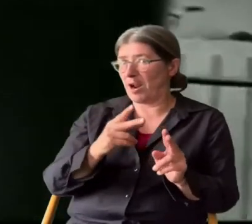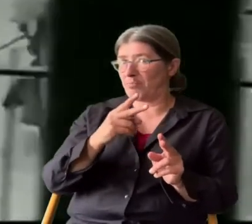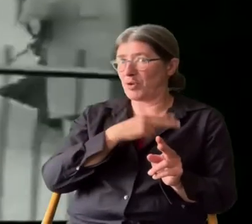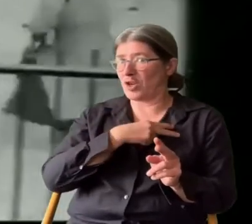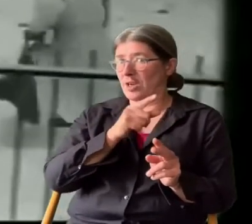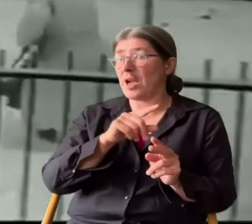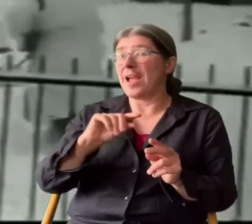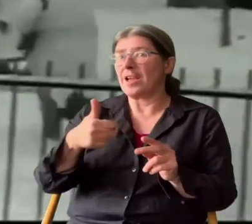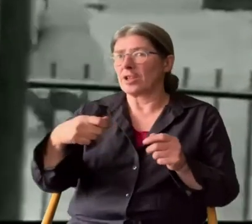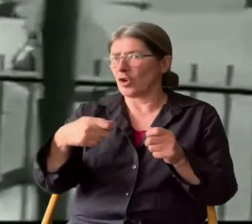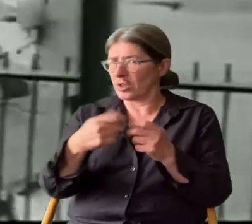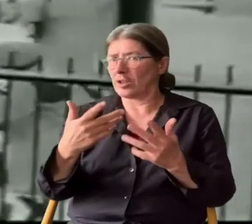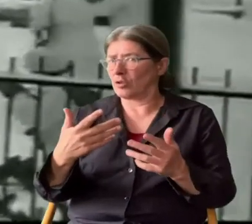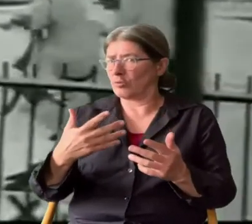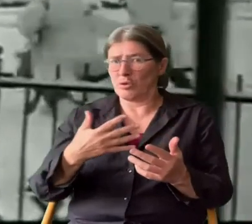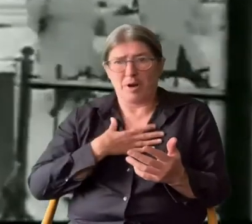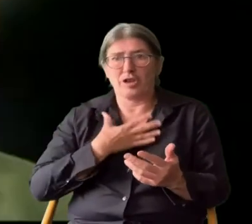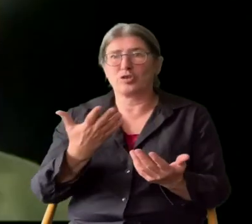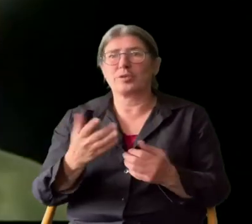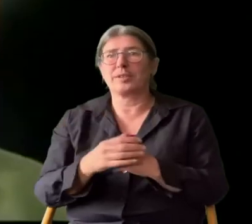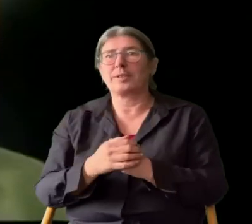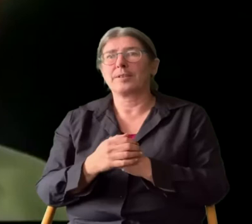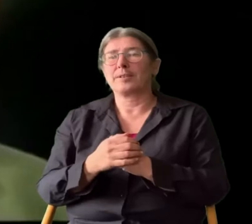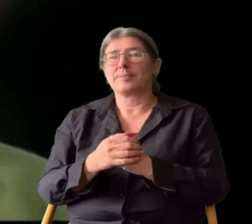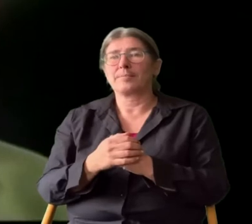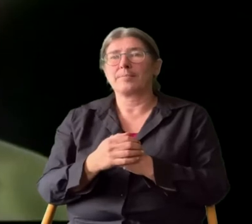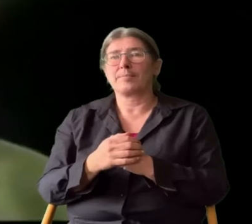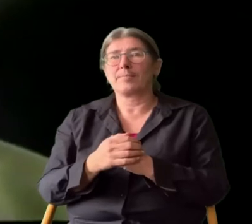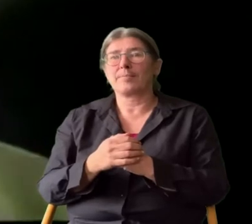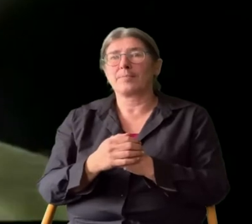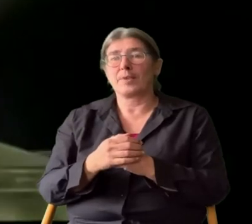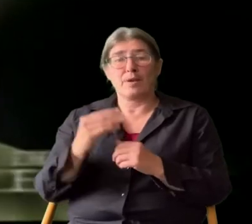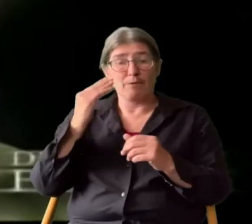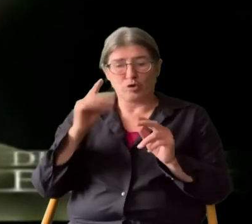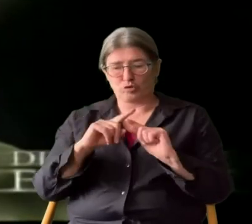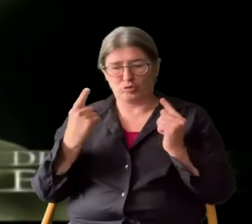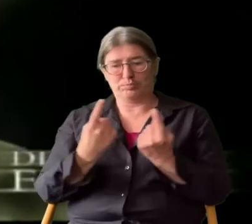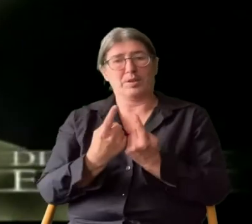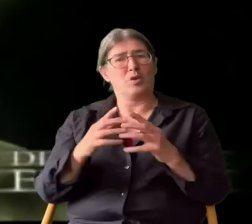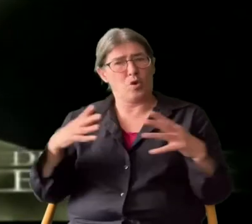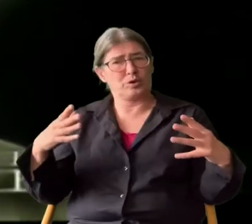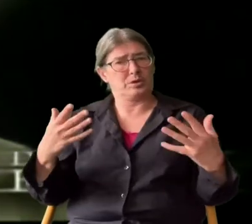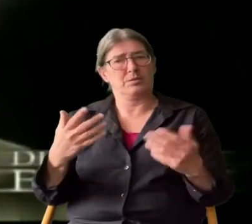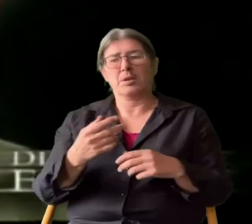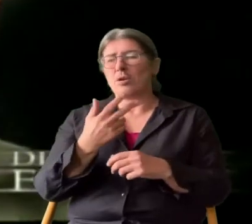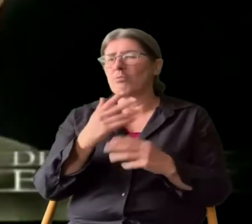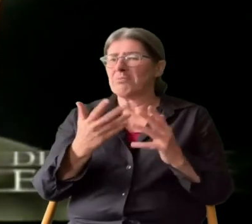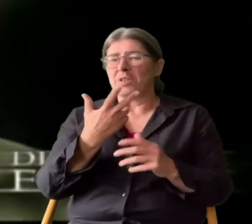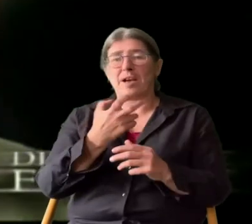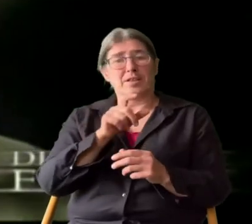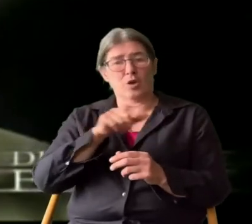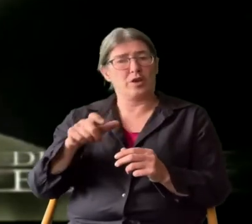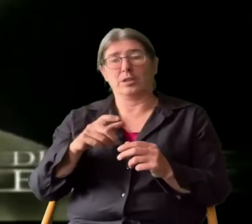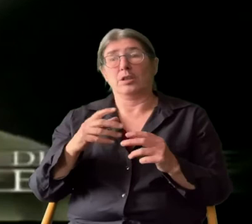Kontakt verläuft manchmal überraschend. In einer großen Wohnstube saßen vielleicht 30 Leute, vor